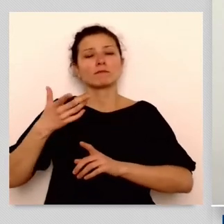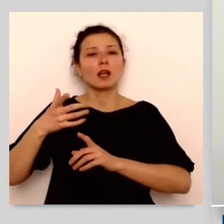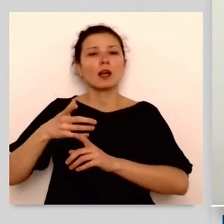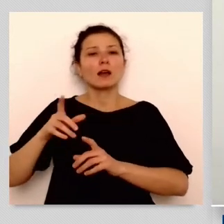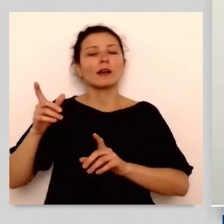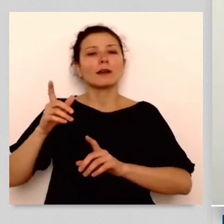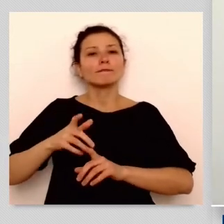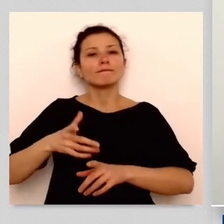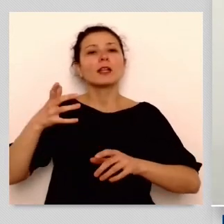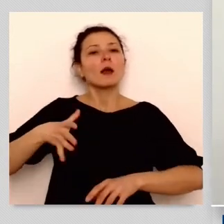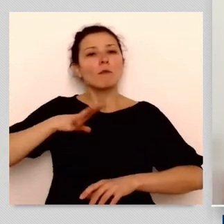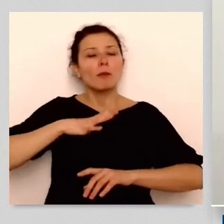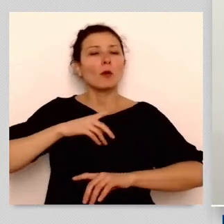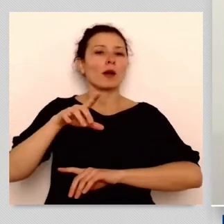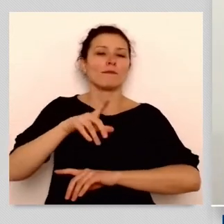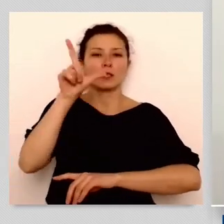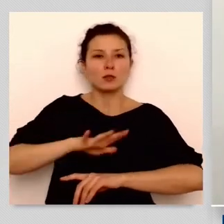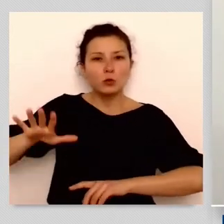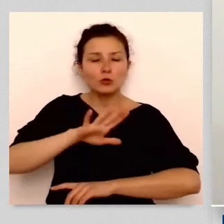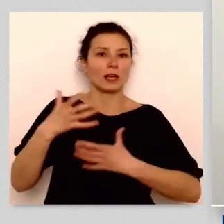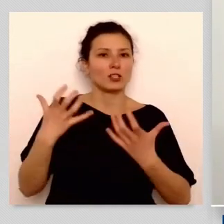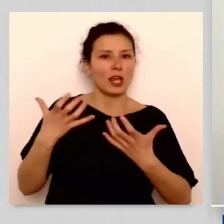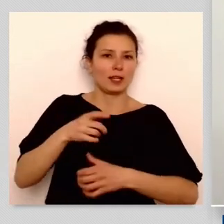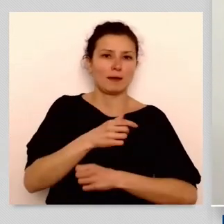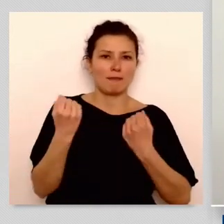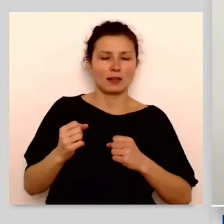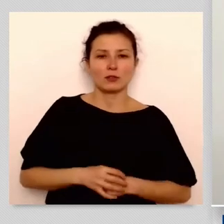społeczny wytworzyć? O tym jest Eko